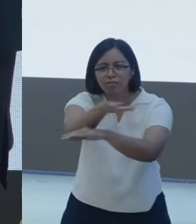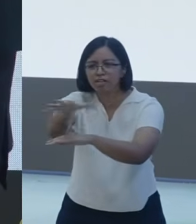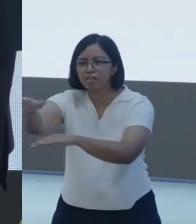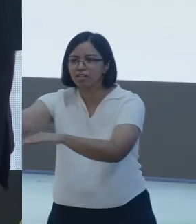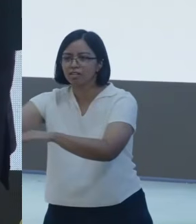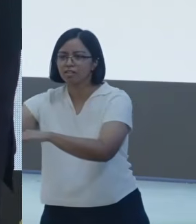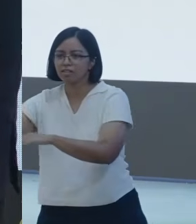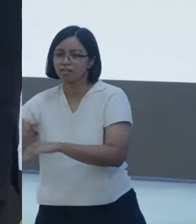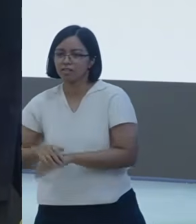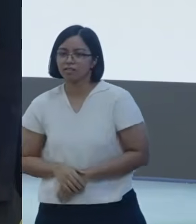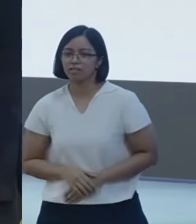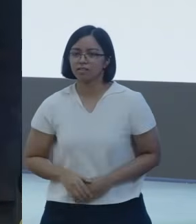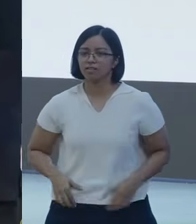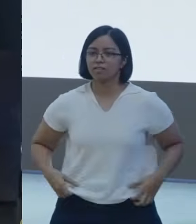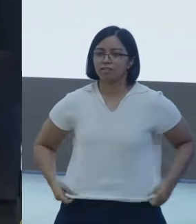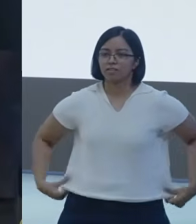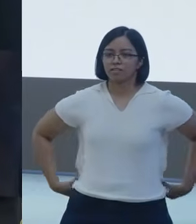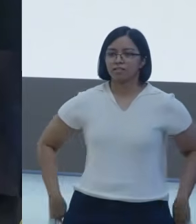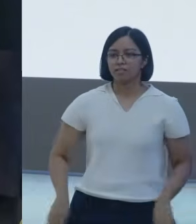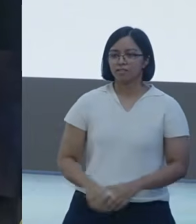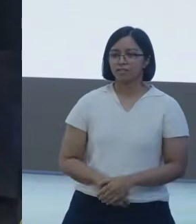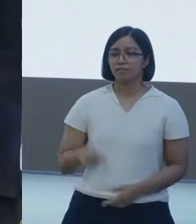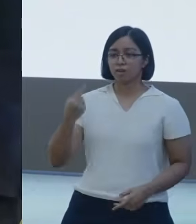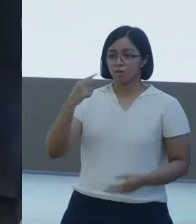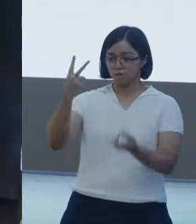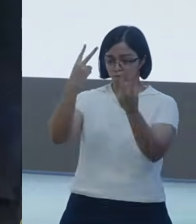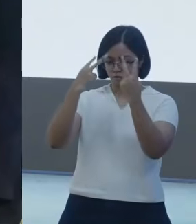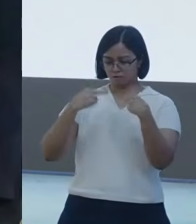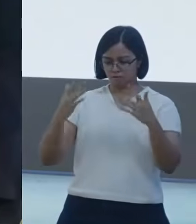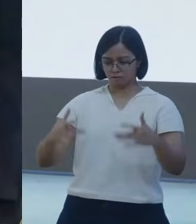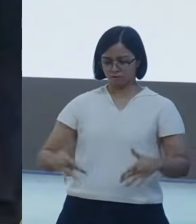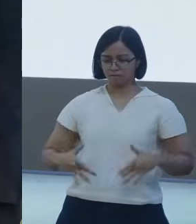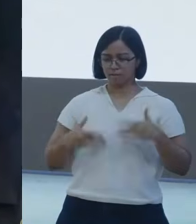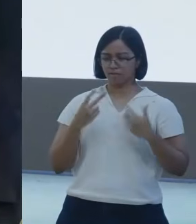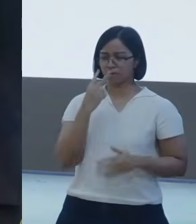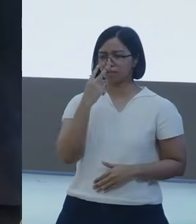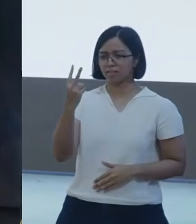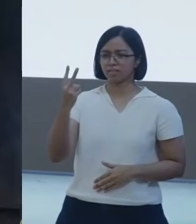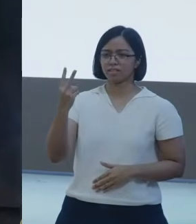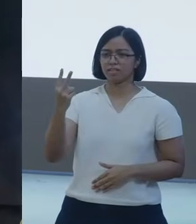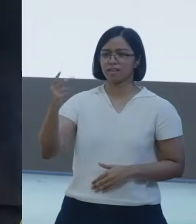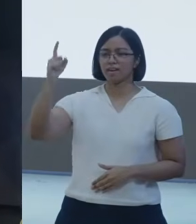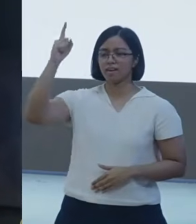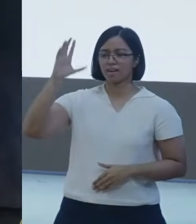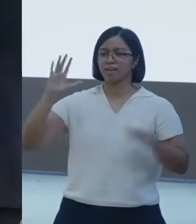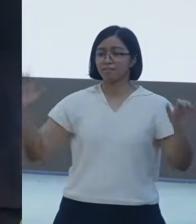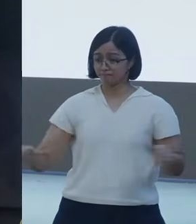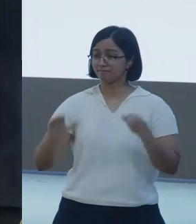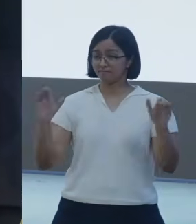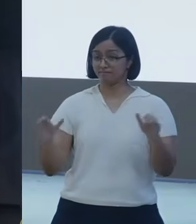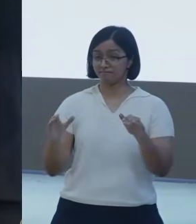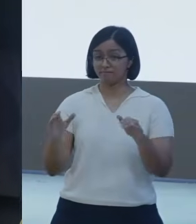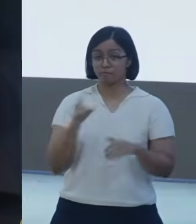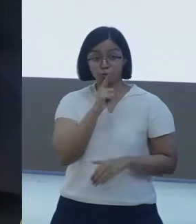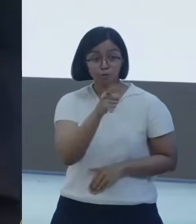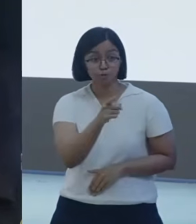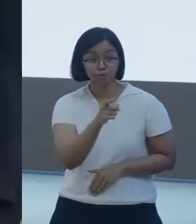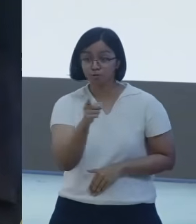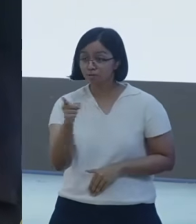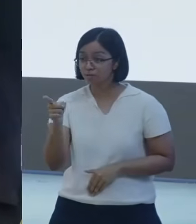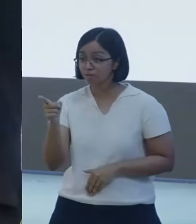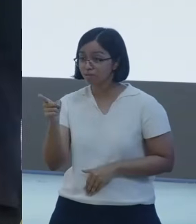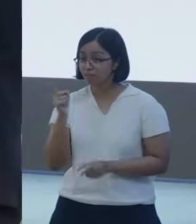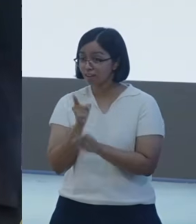Kung inyong re-reviewin ang inyong buhay, makikita niyo ang kamay ng Diyos na kumilos, di ba? Sa inyong mga